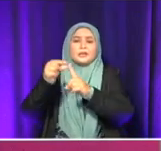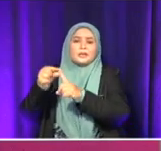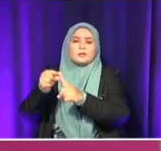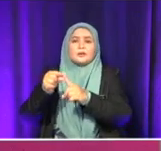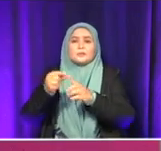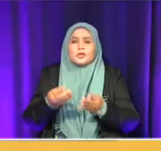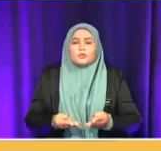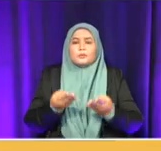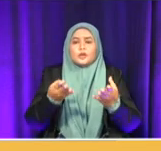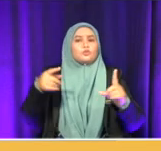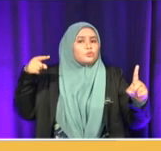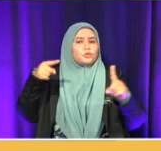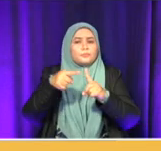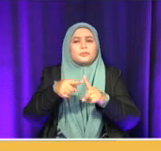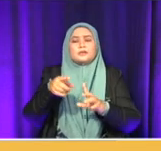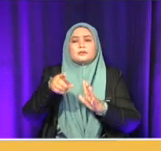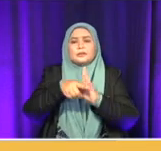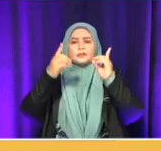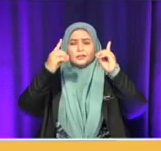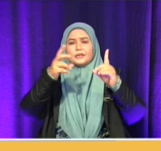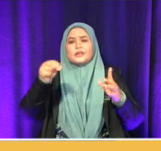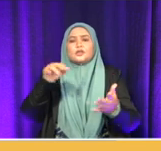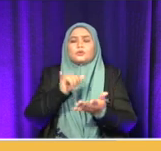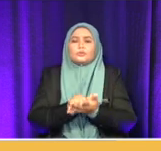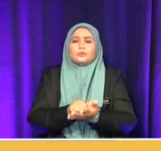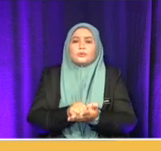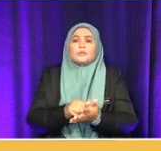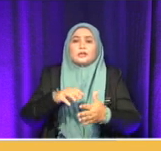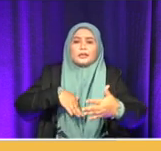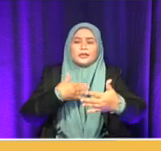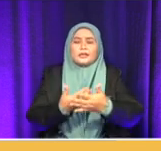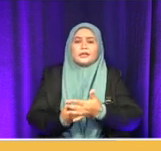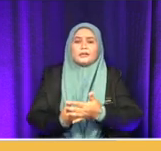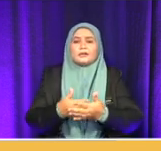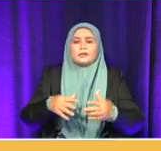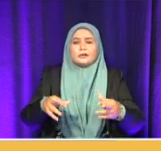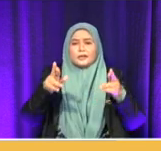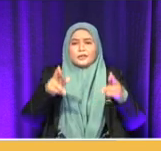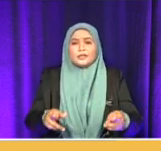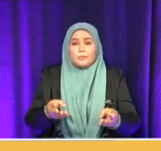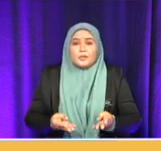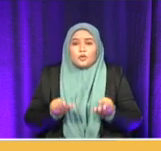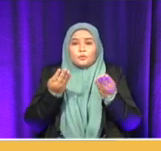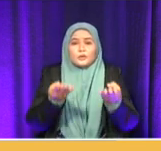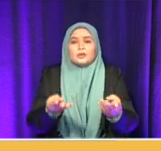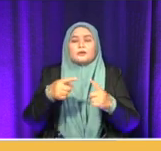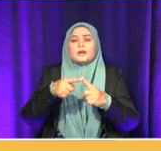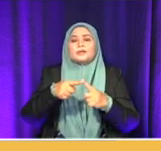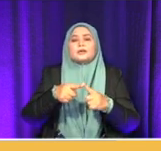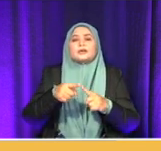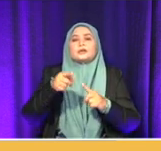yang mana tujuan pendidikan itu sebenarnya adalah melahirkan rakyat yang menyumbang kepada